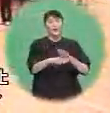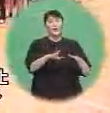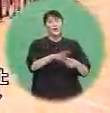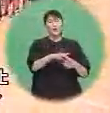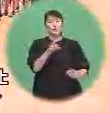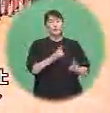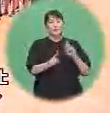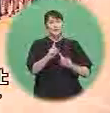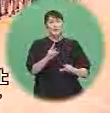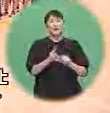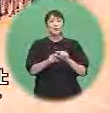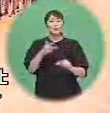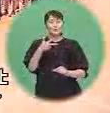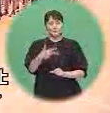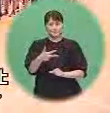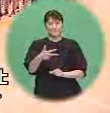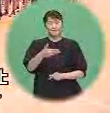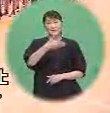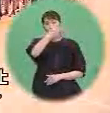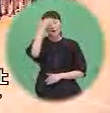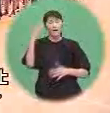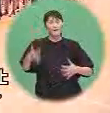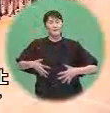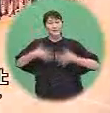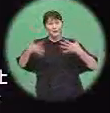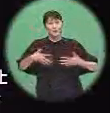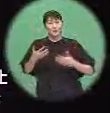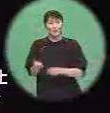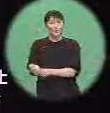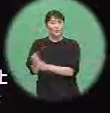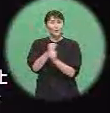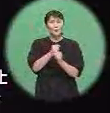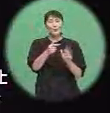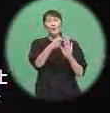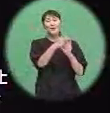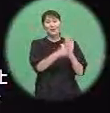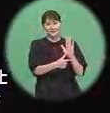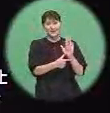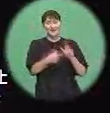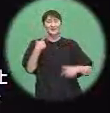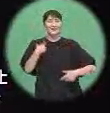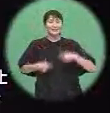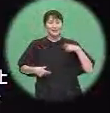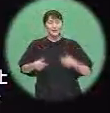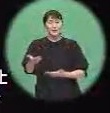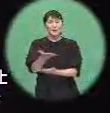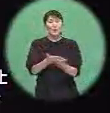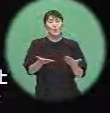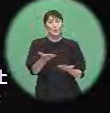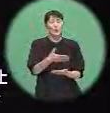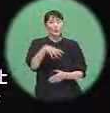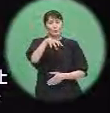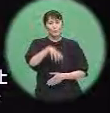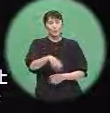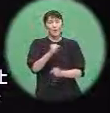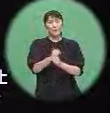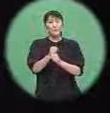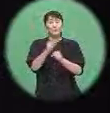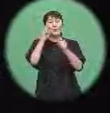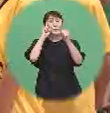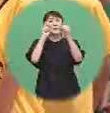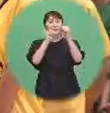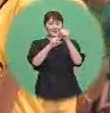が中止になったことから青春を取り戻そうをコンセプトに学生の交流の場を作るのが目的です